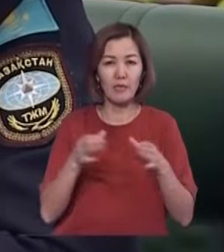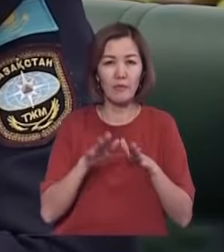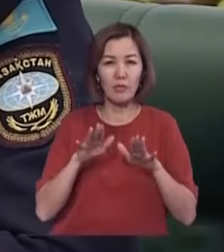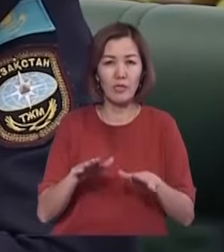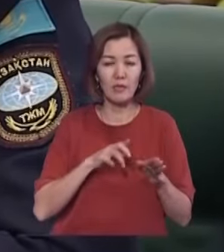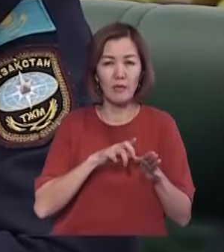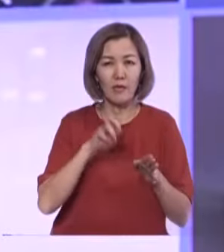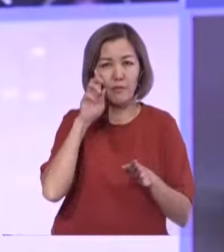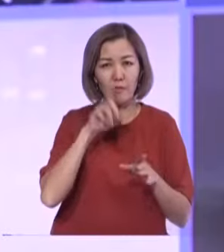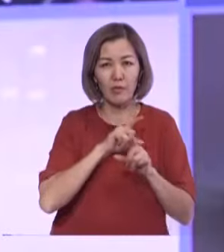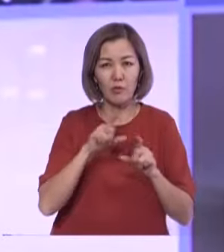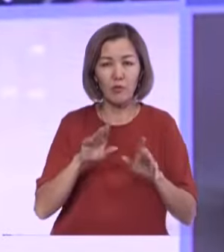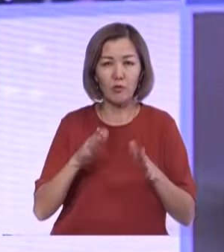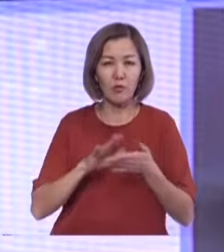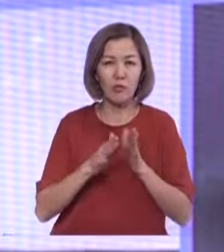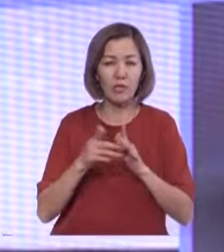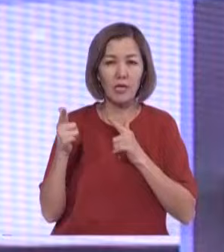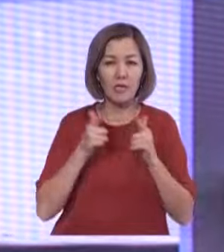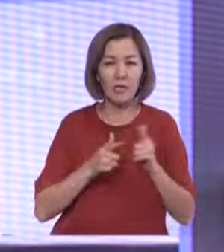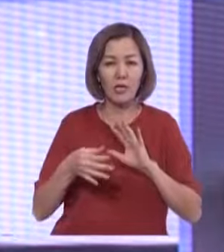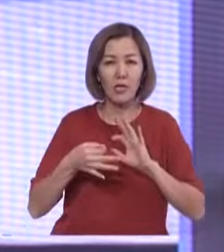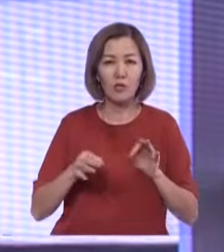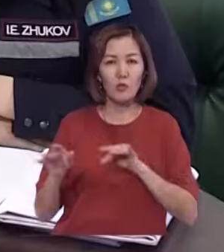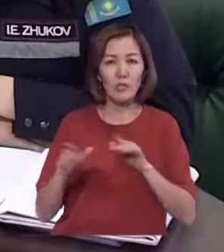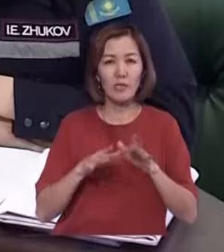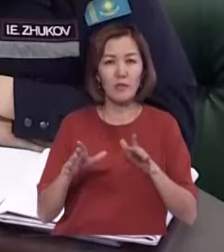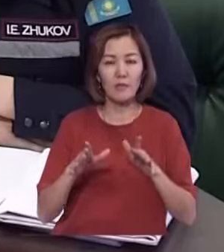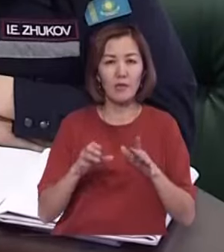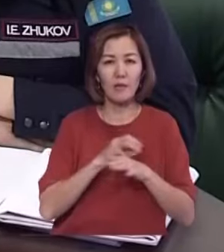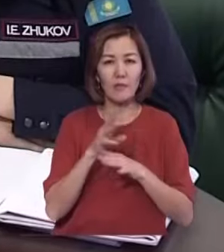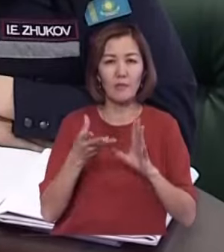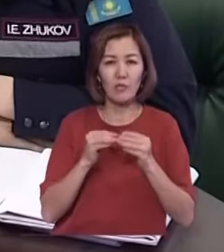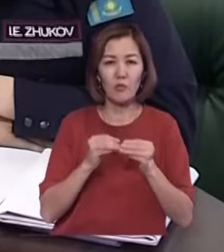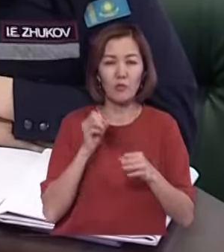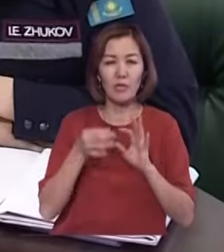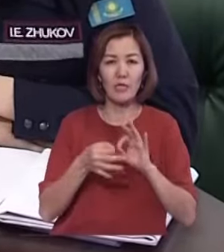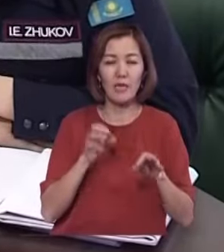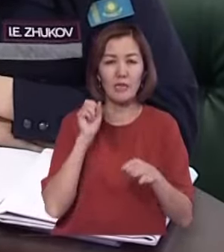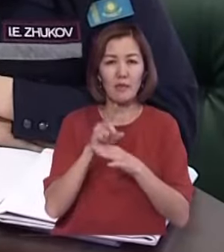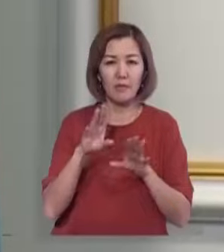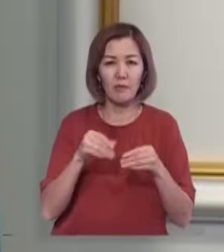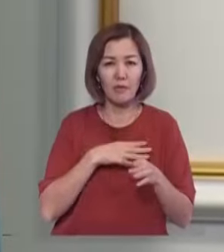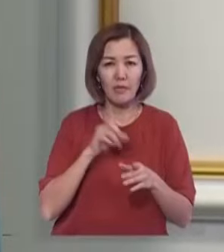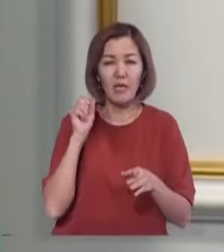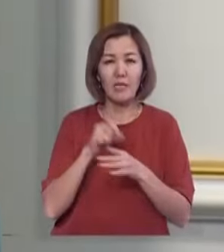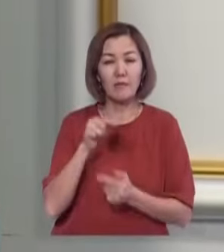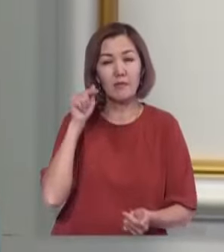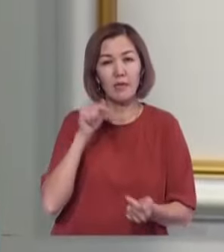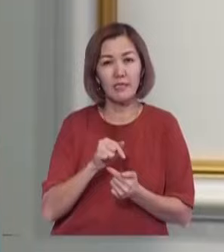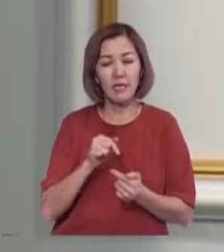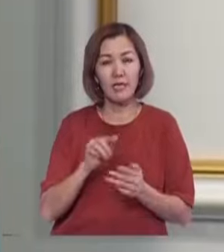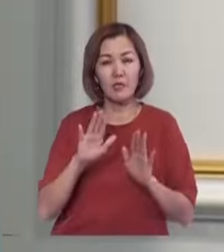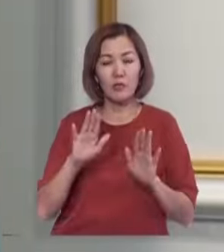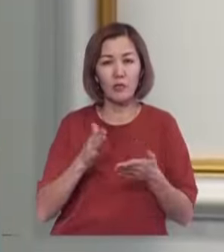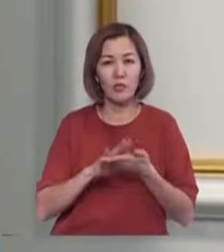органдарға төтенше жағдайларға дайындығы мен шұғыл іс-қимыл алгоритмін қамтамасыз ету бойынша нақты тапсырмалар берді.